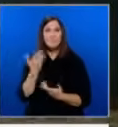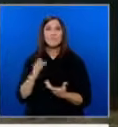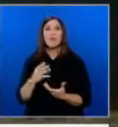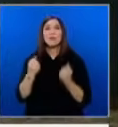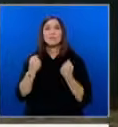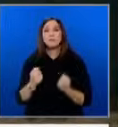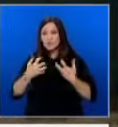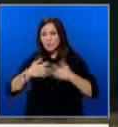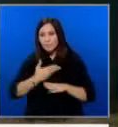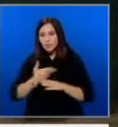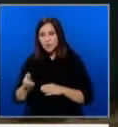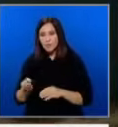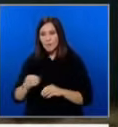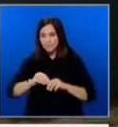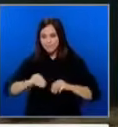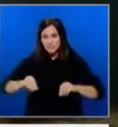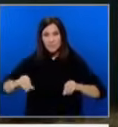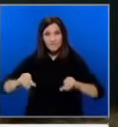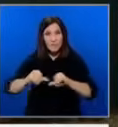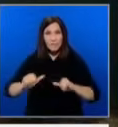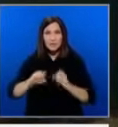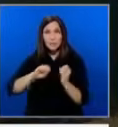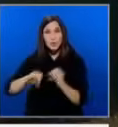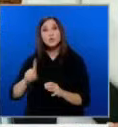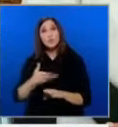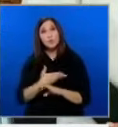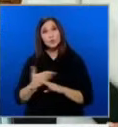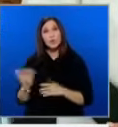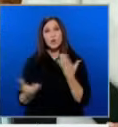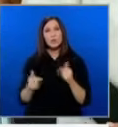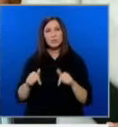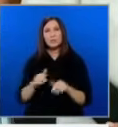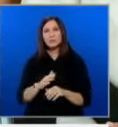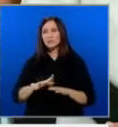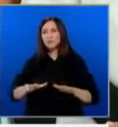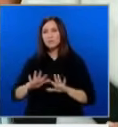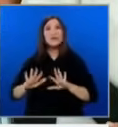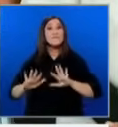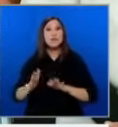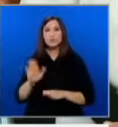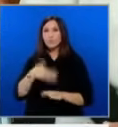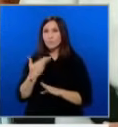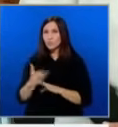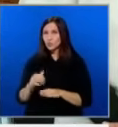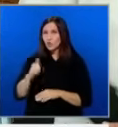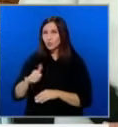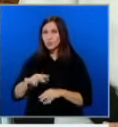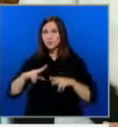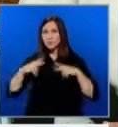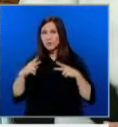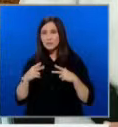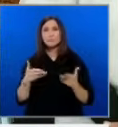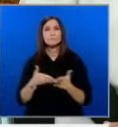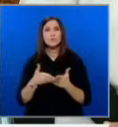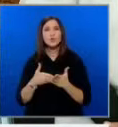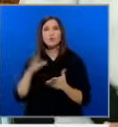Тежката техника продължи да засипва с пръст боклуците, които още горят. Тази ситуация вероятно ще продължи и утре сутринта,